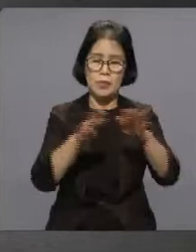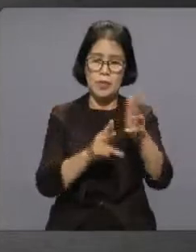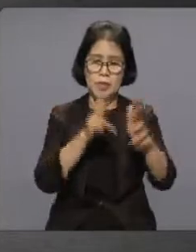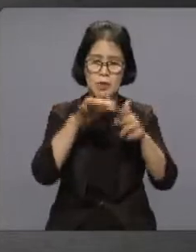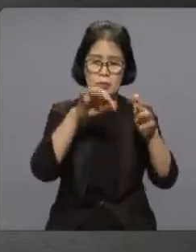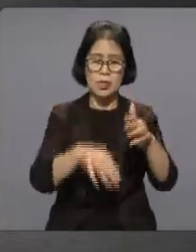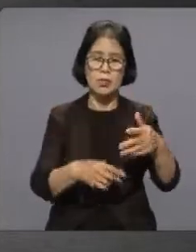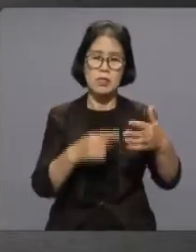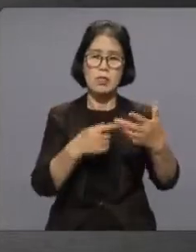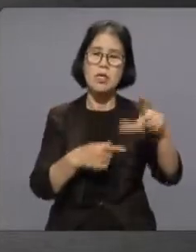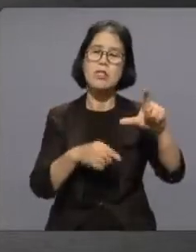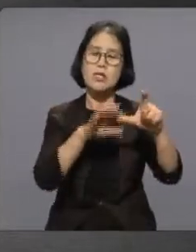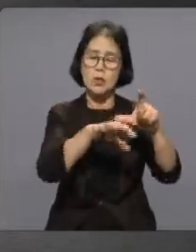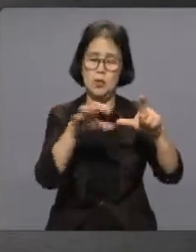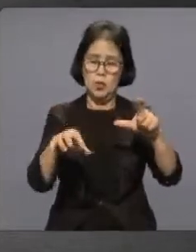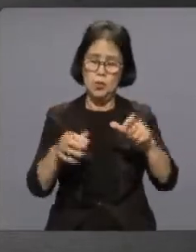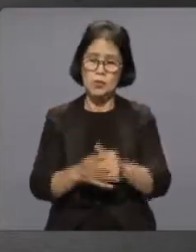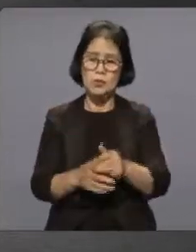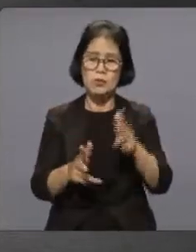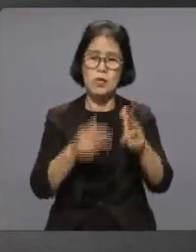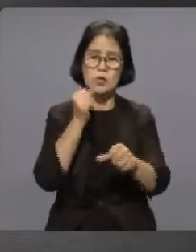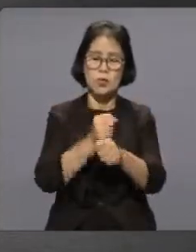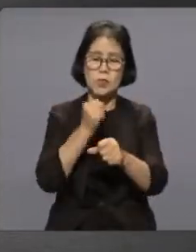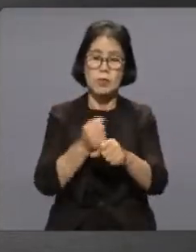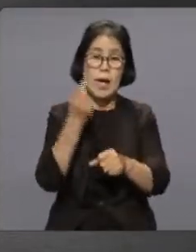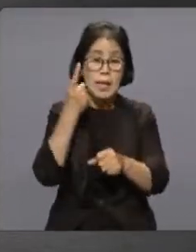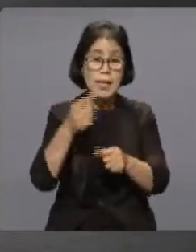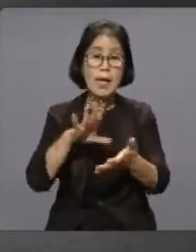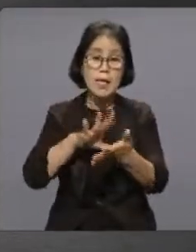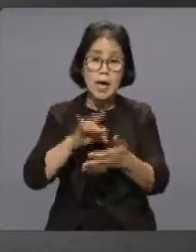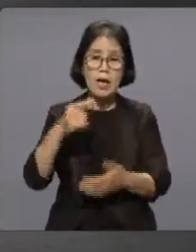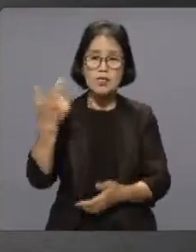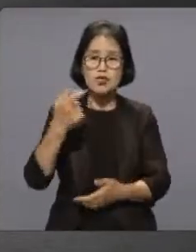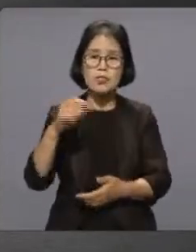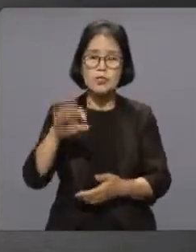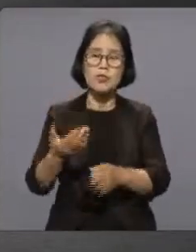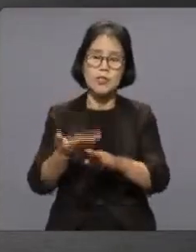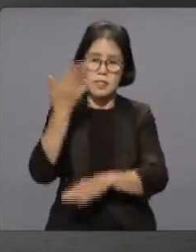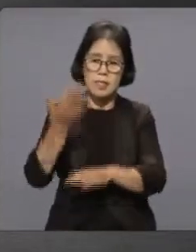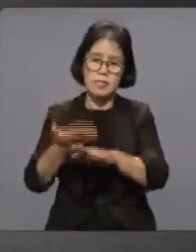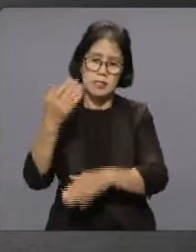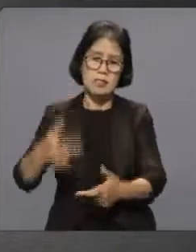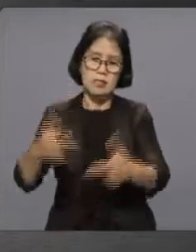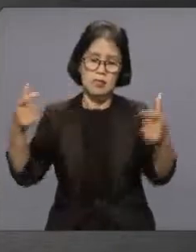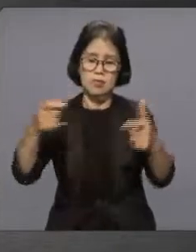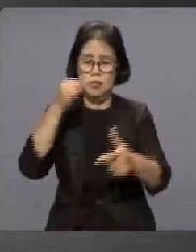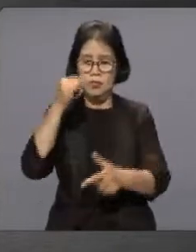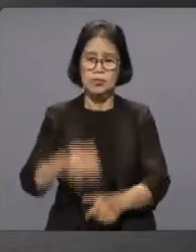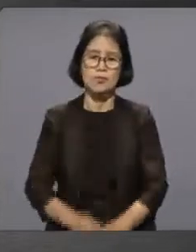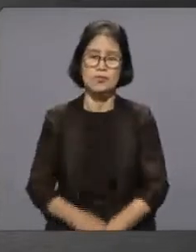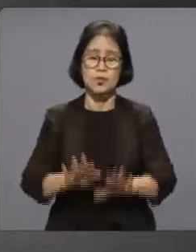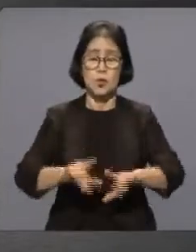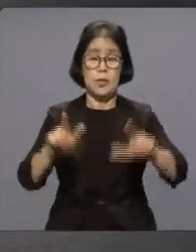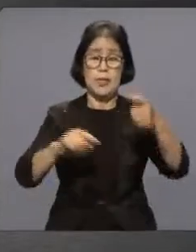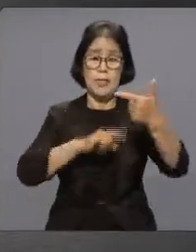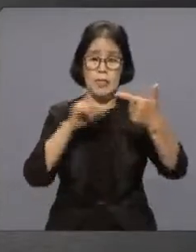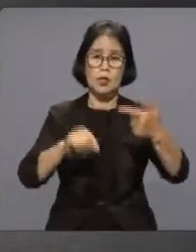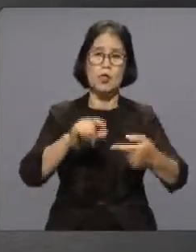산업단지는 15곳. 제조업체는 한 달에 약 60곳 이상 늘고 있습니다. 올해 1월에